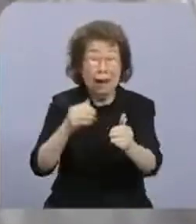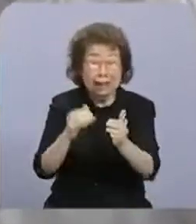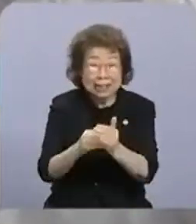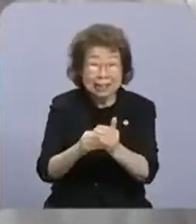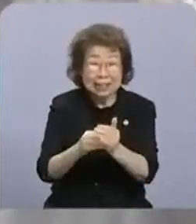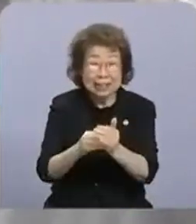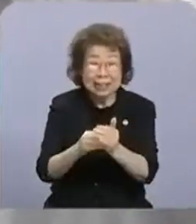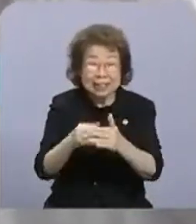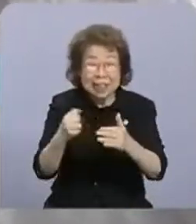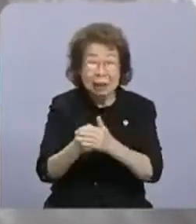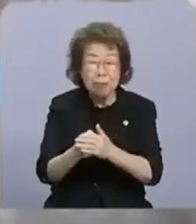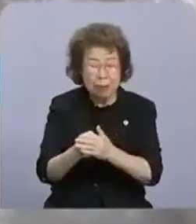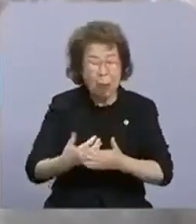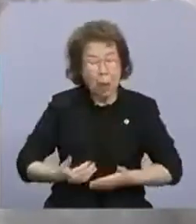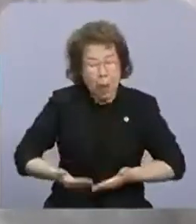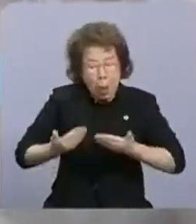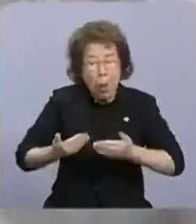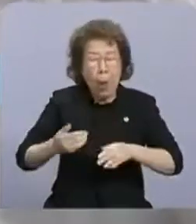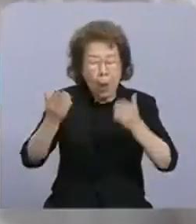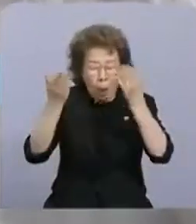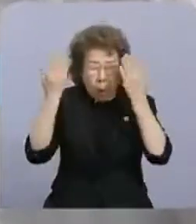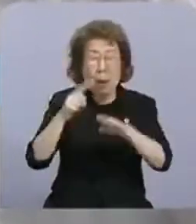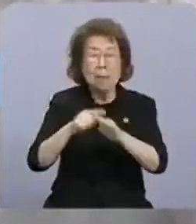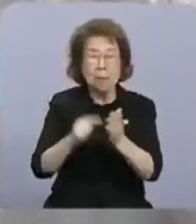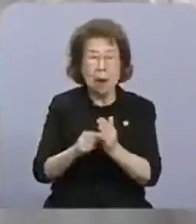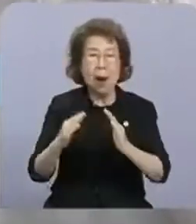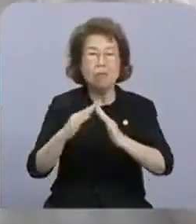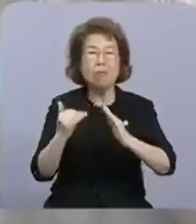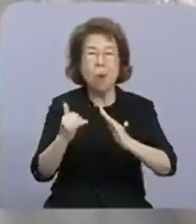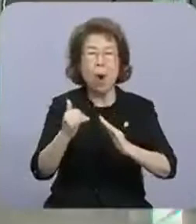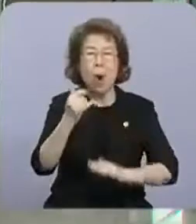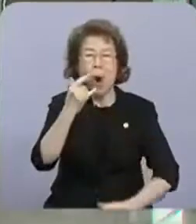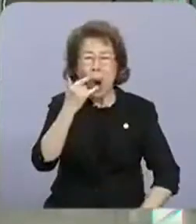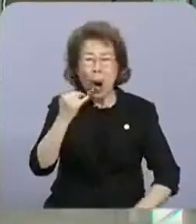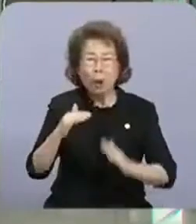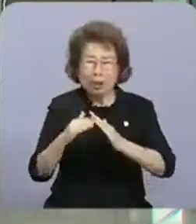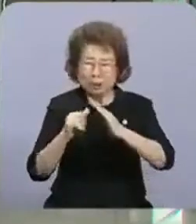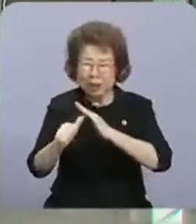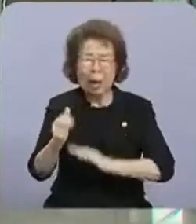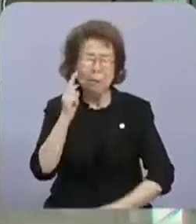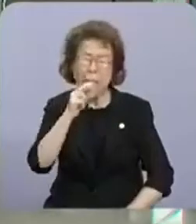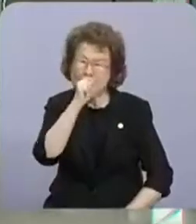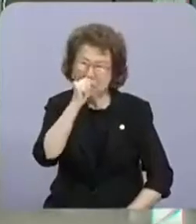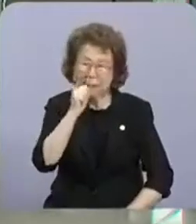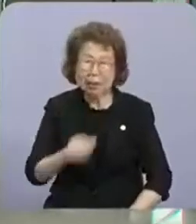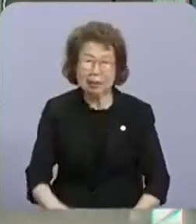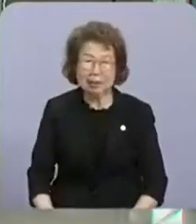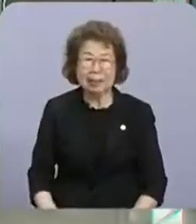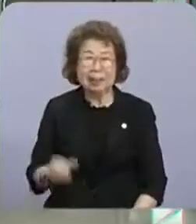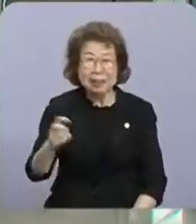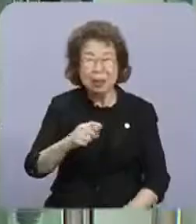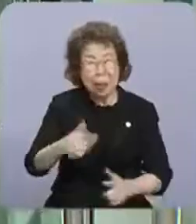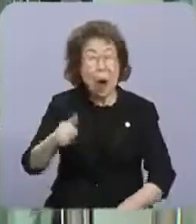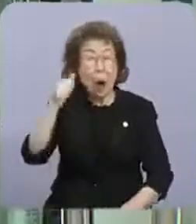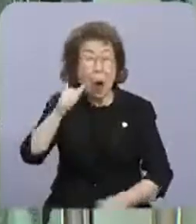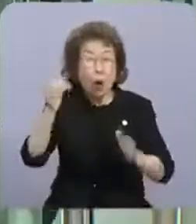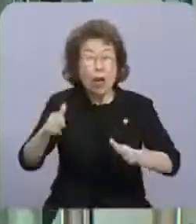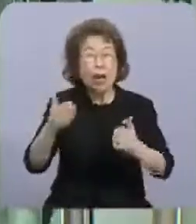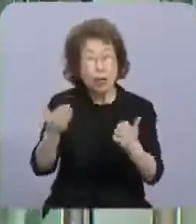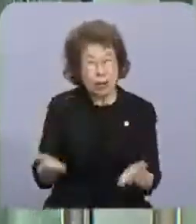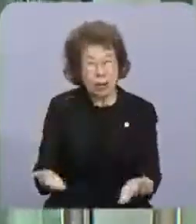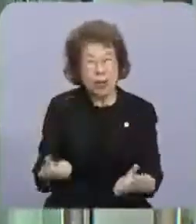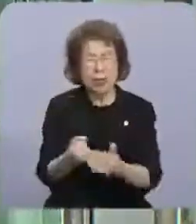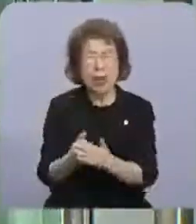나서 조금 홀가분한 마음으로 부모님 댁에 올 수 있어서 너무 좋습니다. 하지만 귀성객에다 5일간의 연휴로